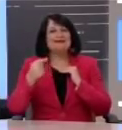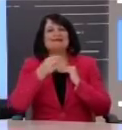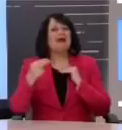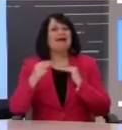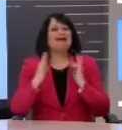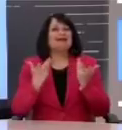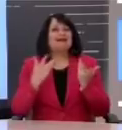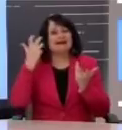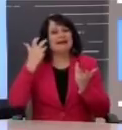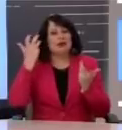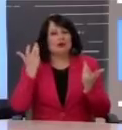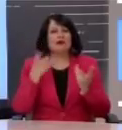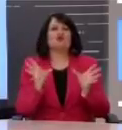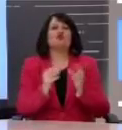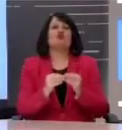για